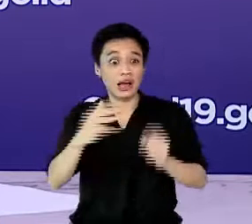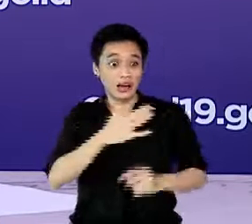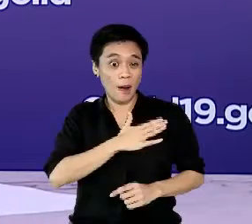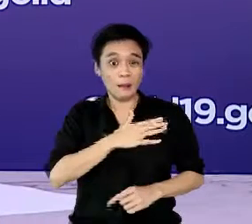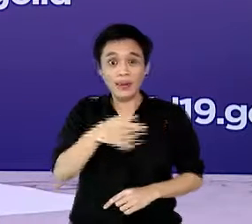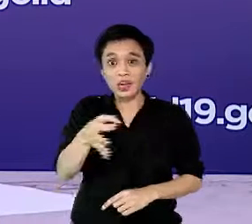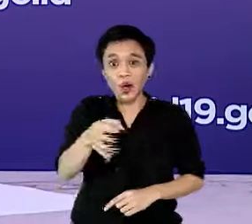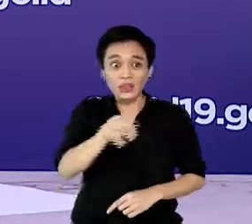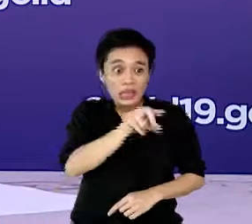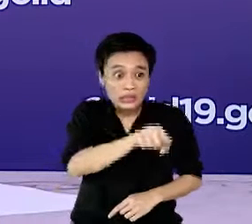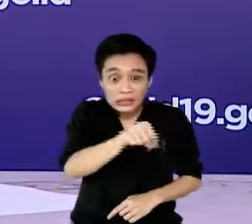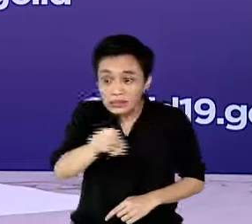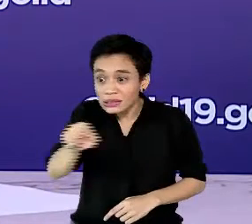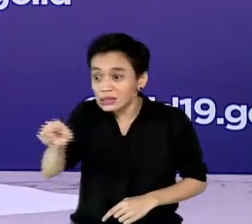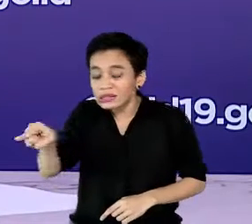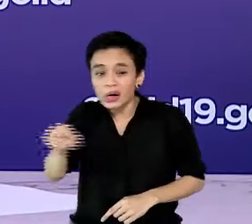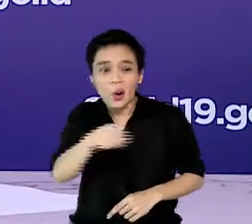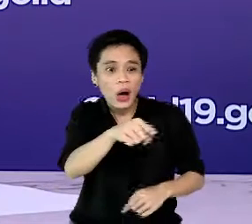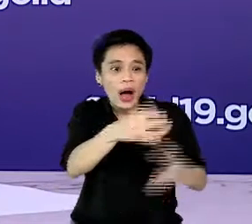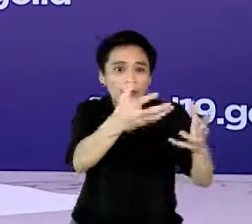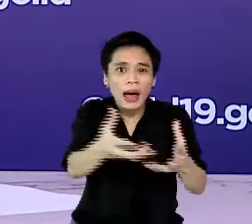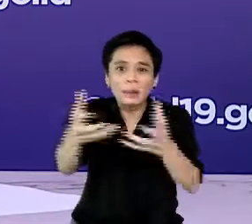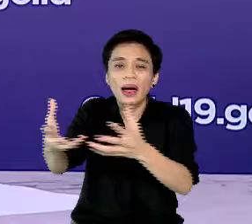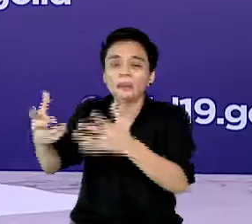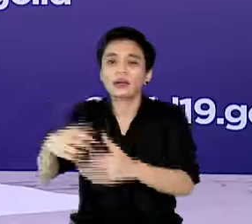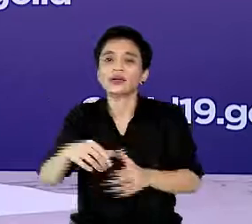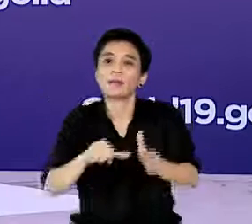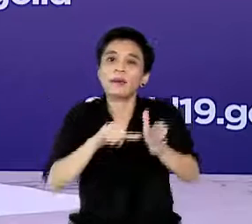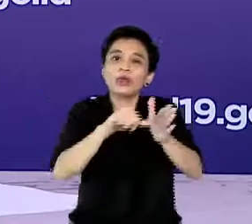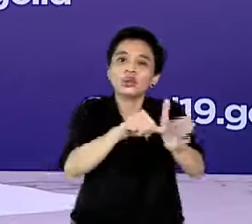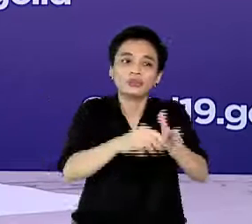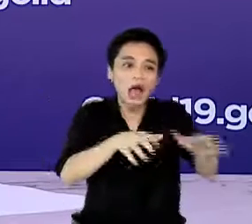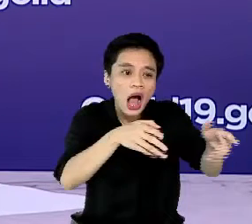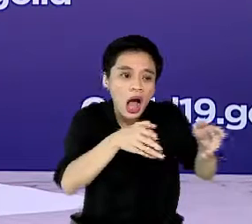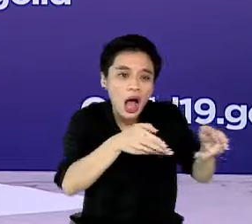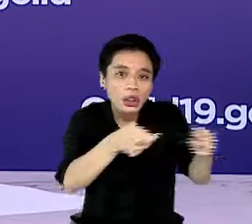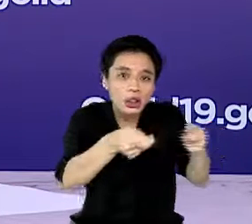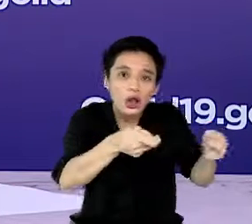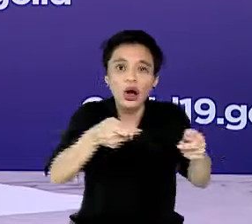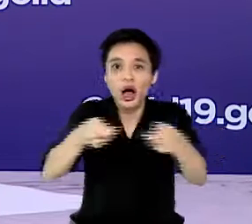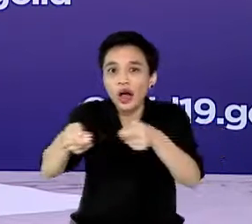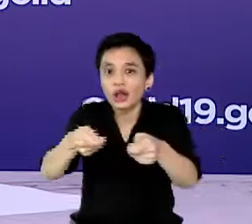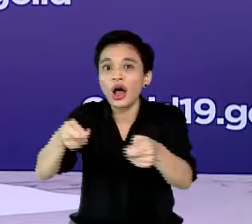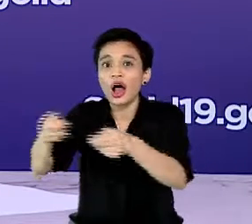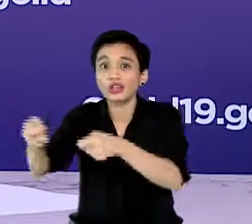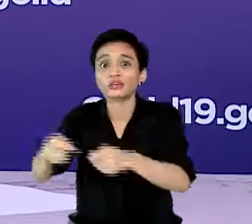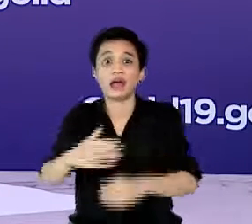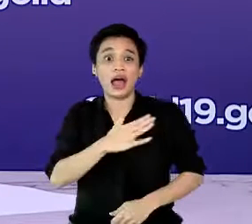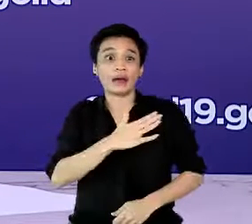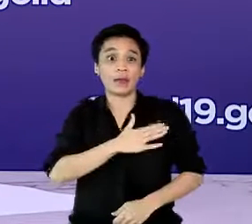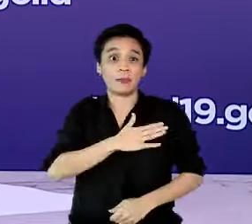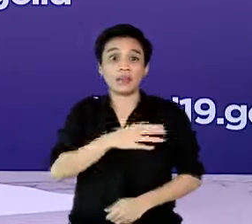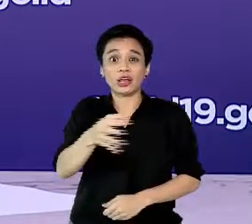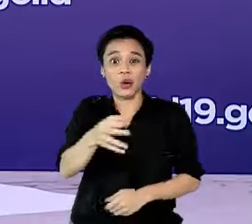harus segera ditangani agar tetap terkendali sehingga tidak meningkatkan kasus di tingkat provinsi hingga nasional